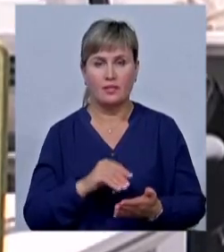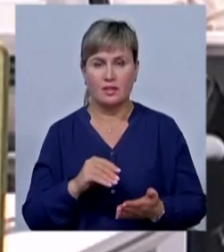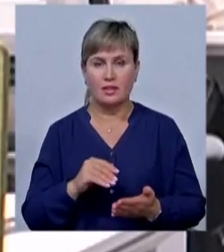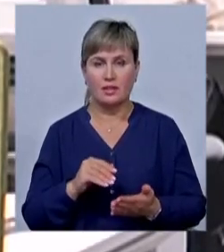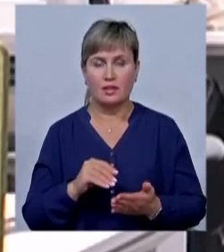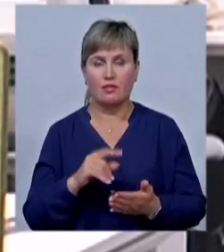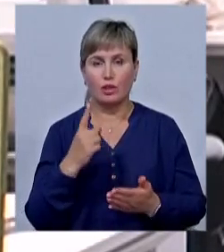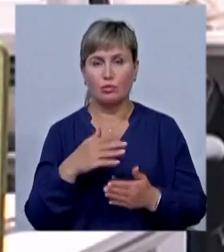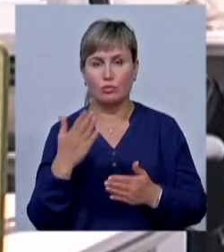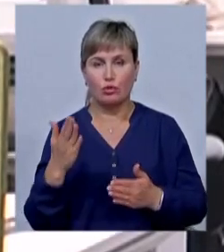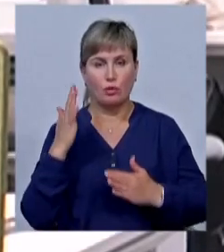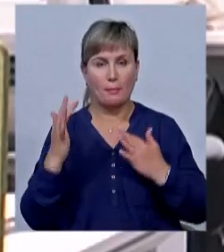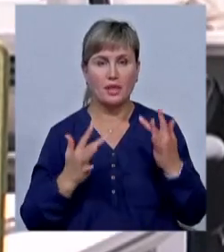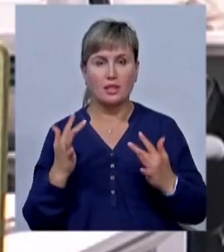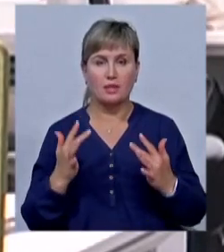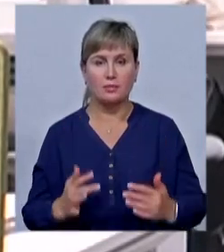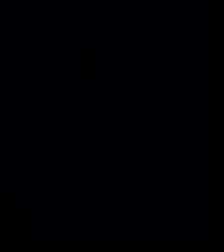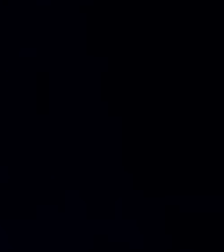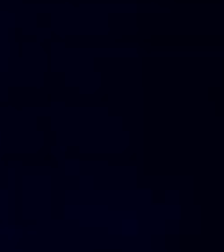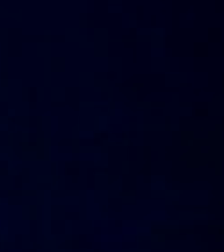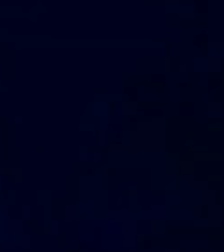одну сторону мыслями.